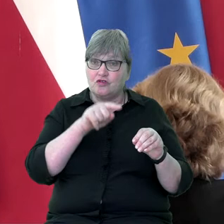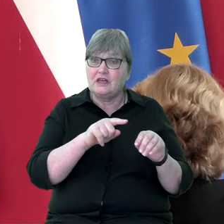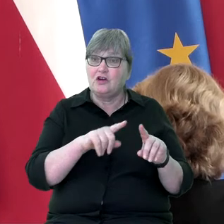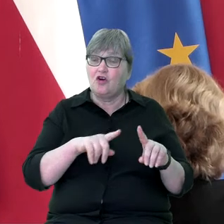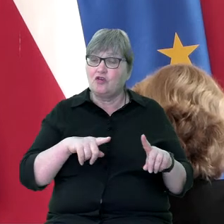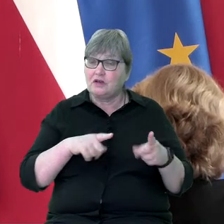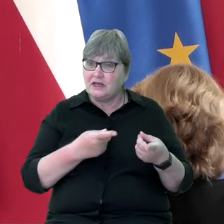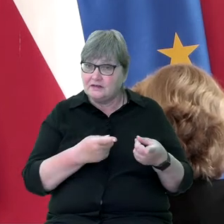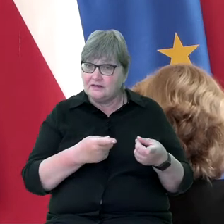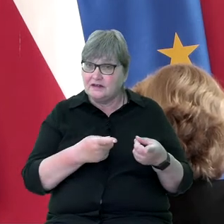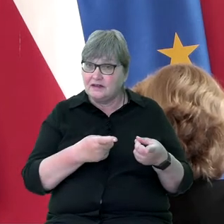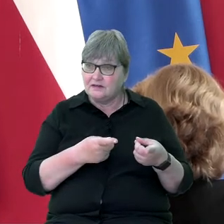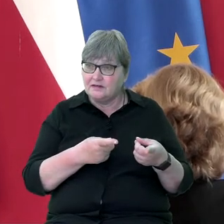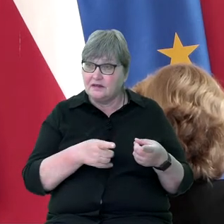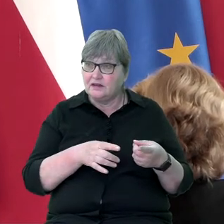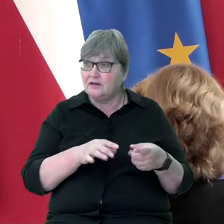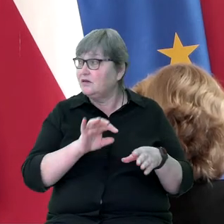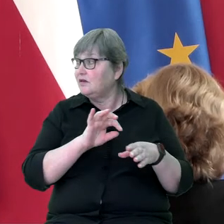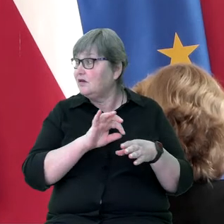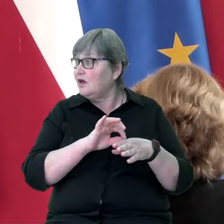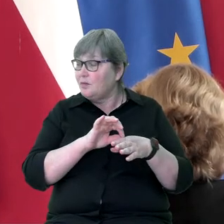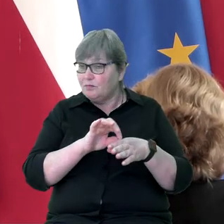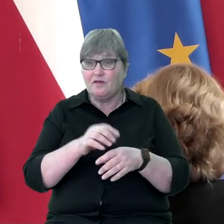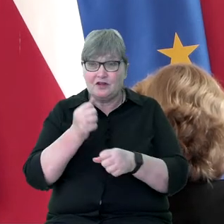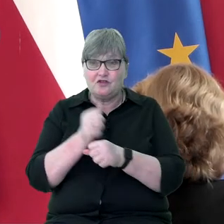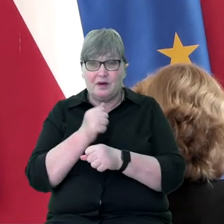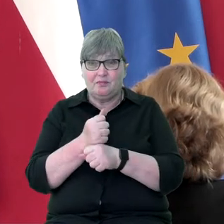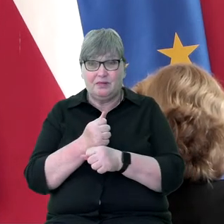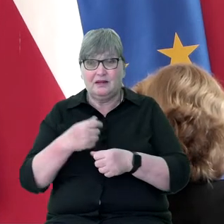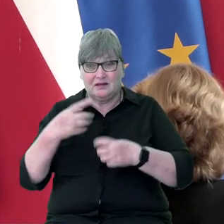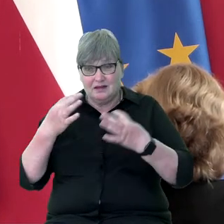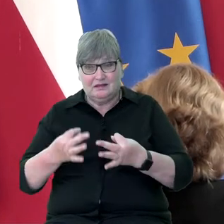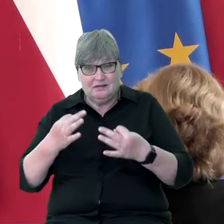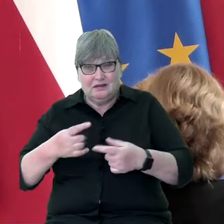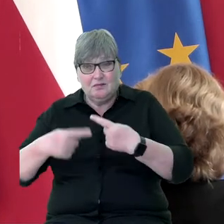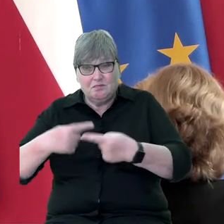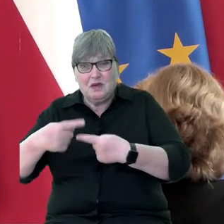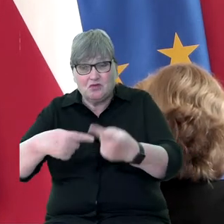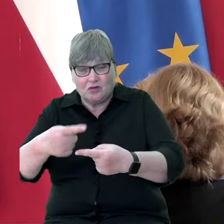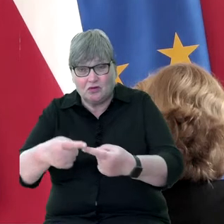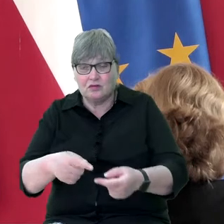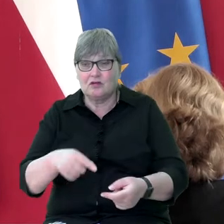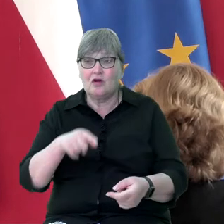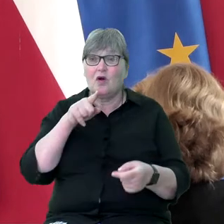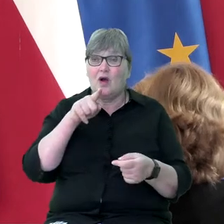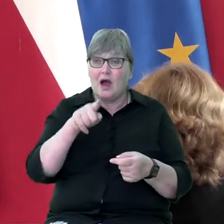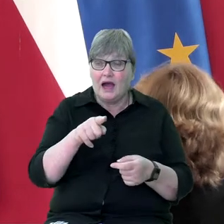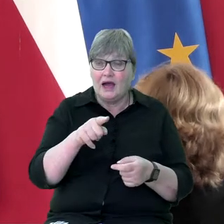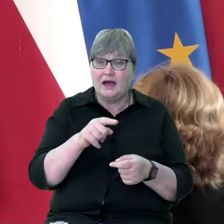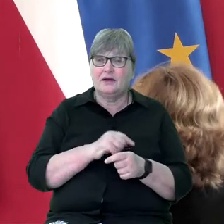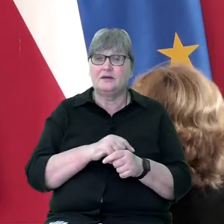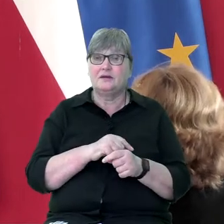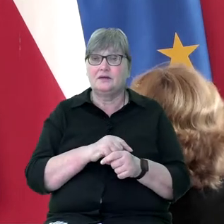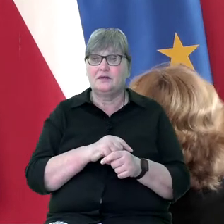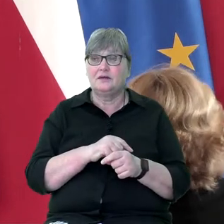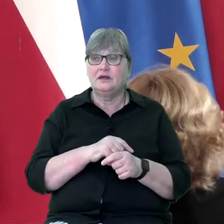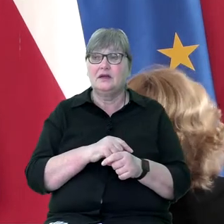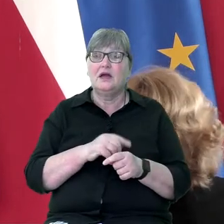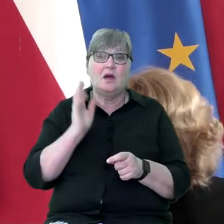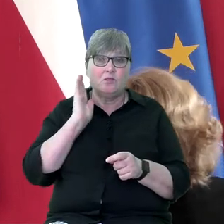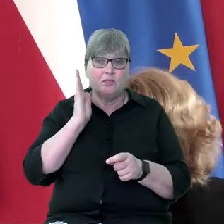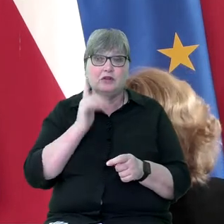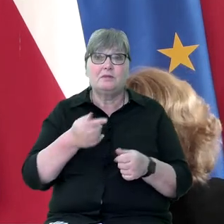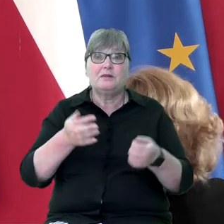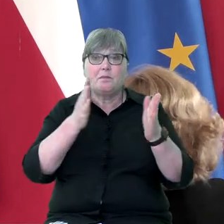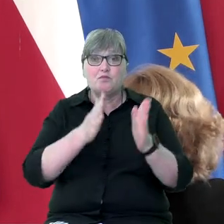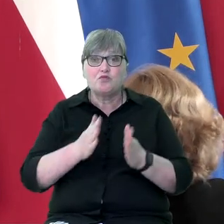no, prowadziła, nazwijmy to, prace bieżące. One były głównie zorientowane, tak jak wysiłek całego państwa podziemnego, na przygotowanie się do tego, co